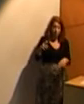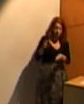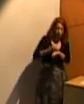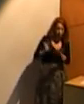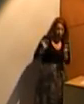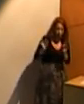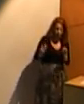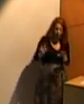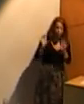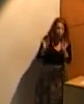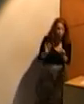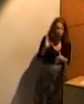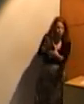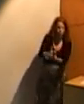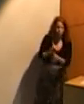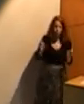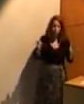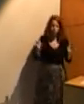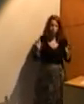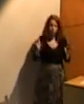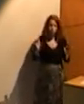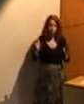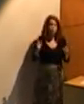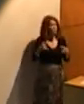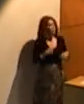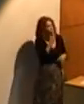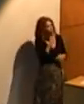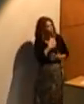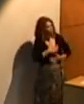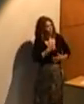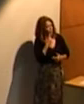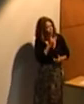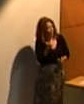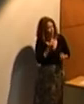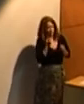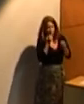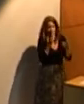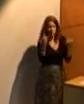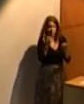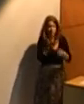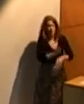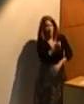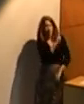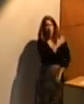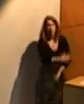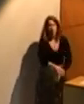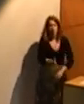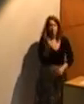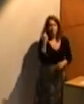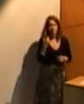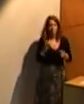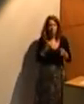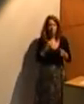pathologie parce que c'est ce que ça me fera du bien en quoi c'est la forme frais t-il du bien de perdre un bras qui allait